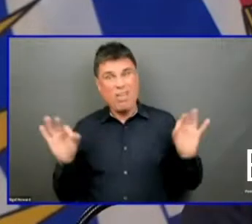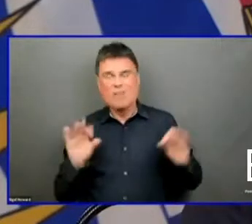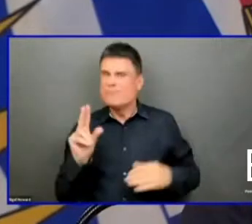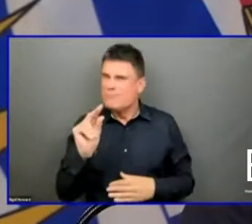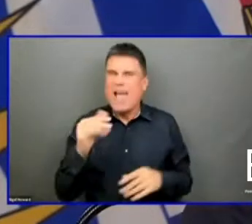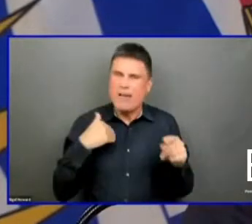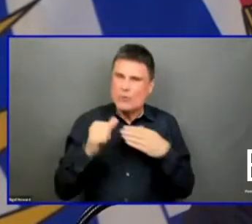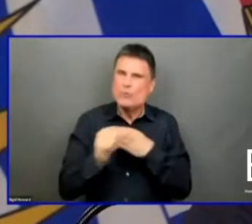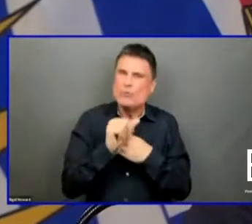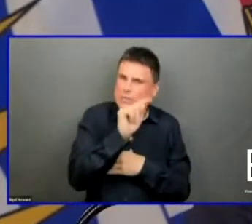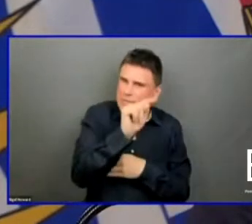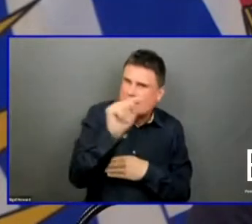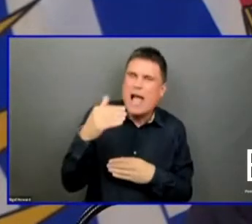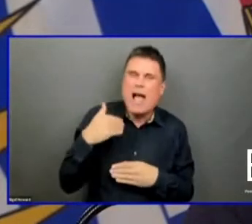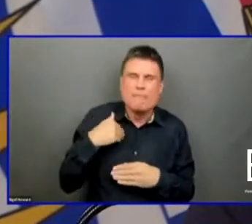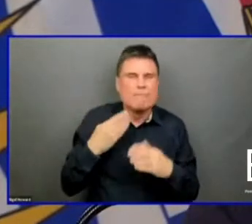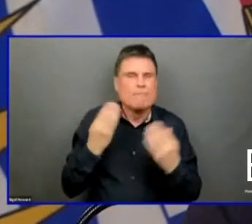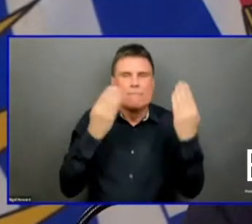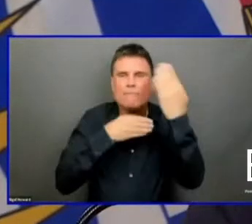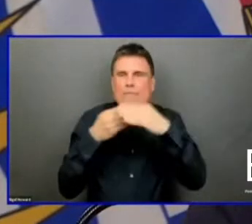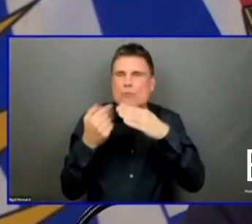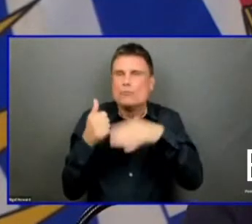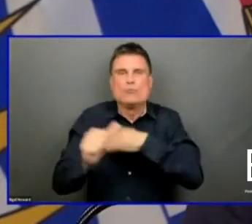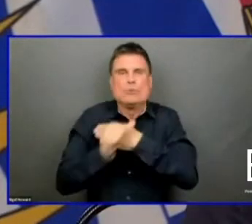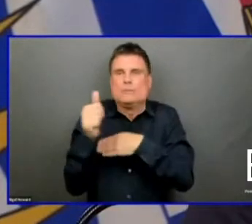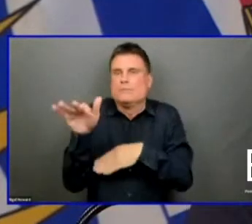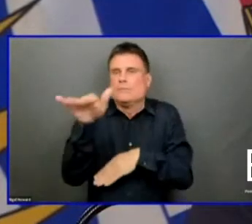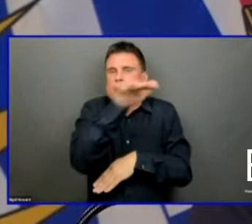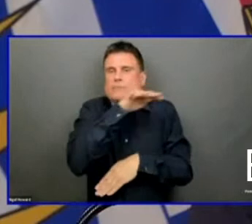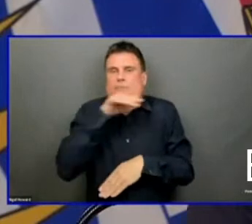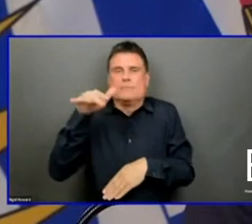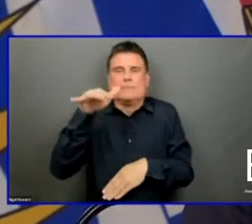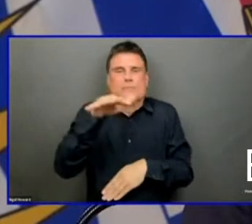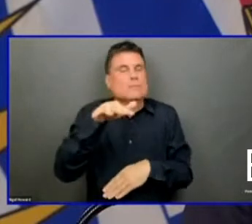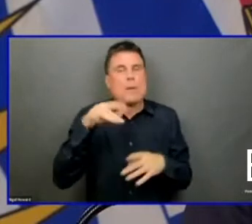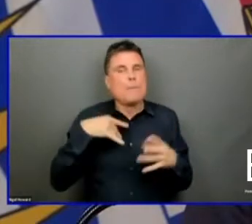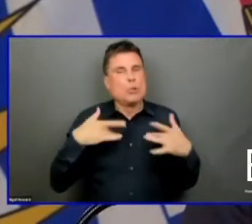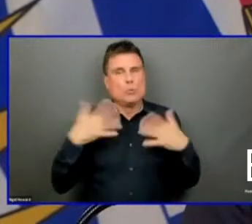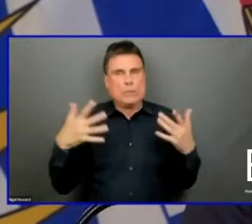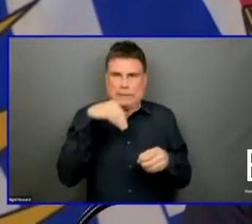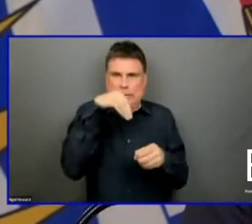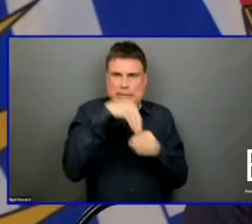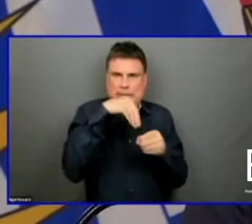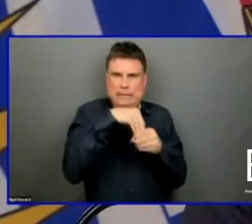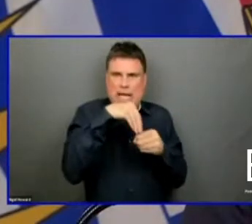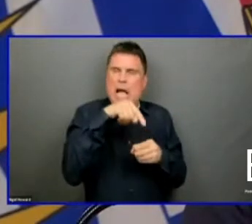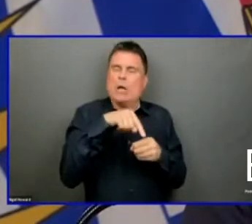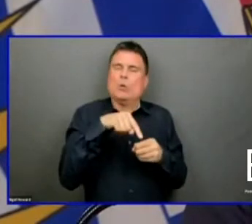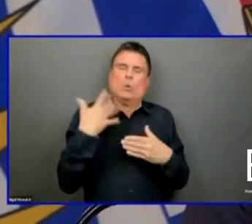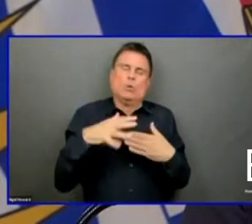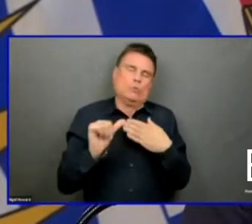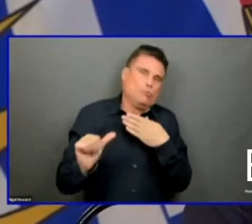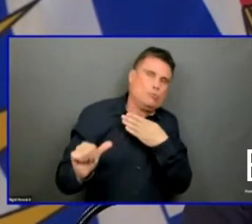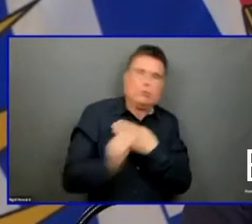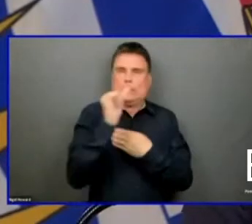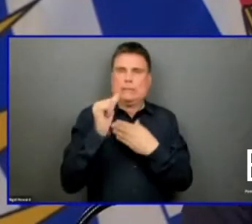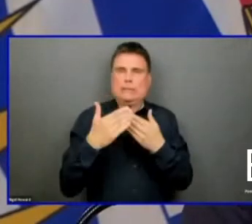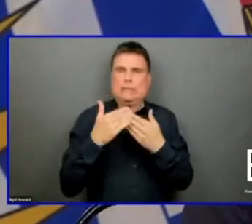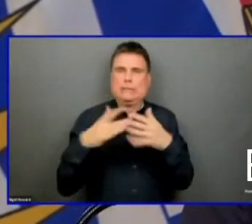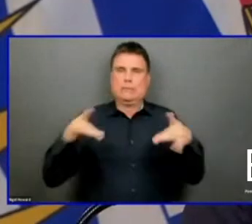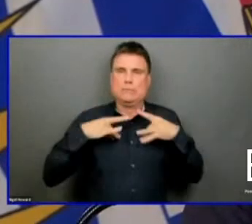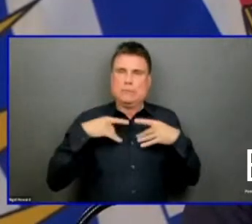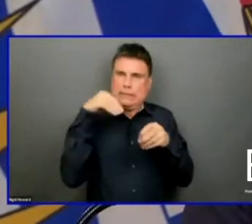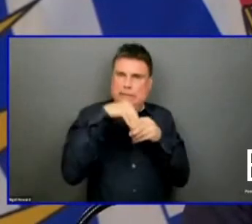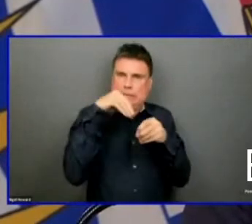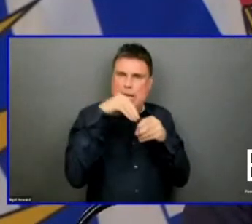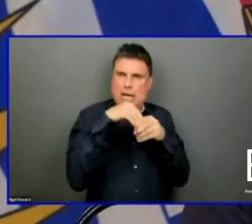病毒在 indoor 传染 gatherings because 主要 those 还 are 是 the 室内 riskiest 室 settings. 内的这个环境太 I 危 do 险 think 太 it's 风险 important for us to go 所以 outdoors. 我是觉 And I 得这 think 个 all